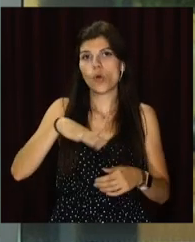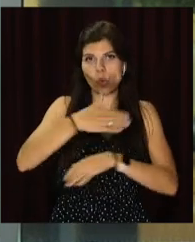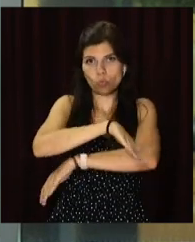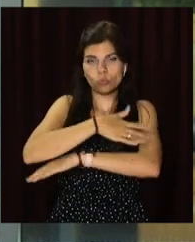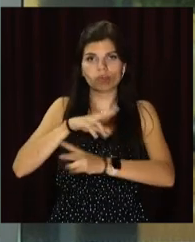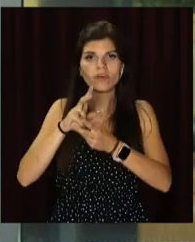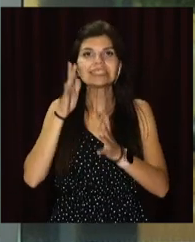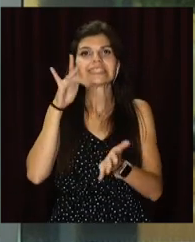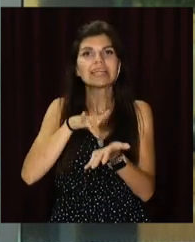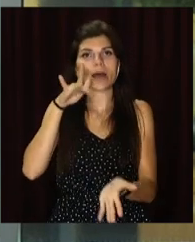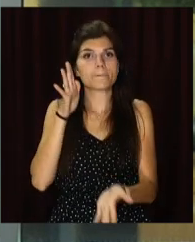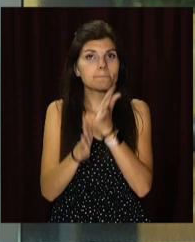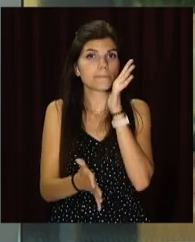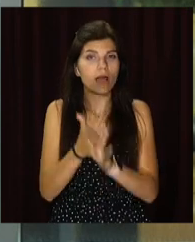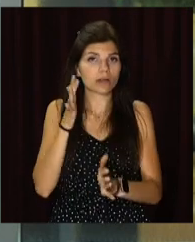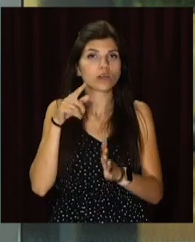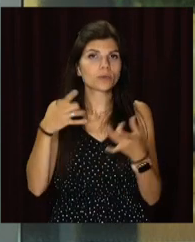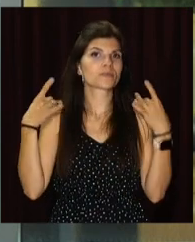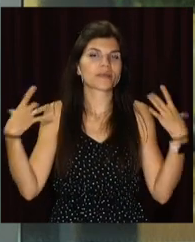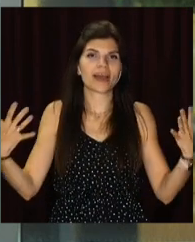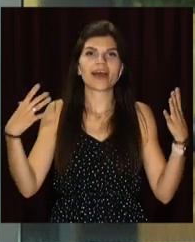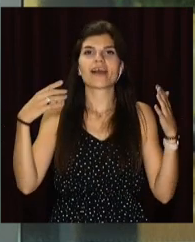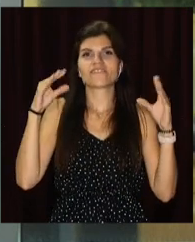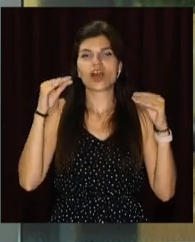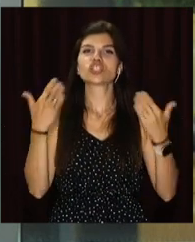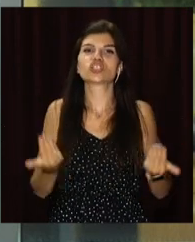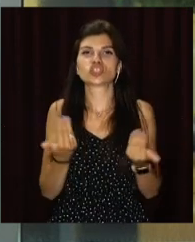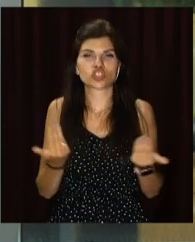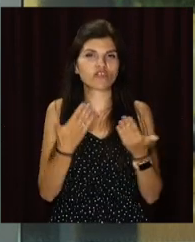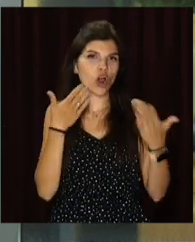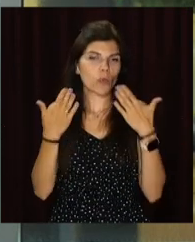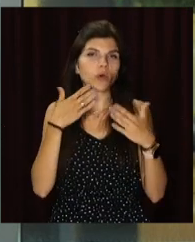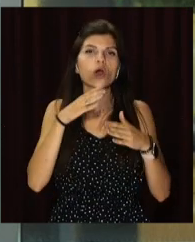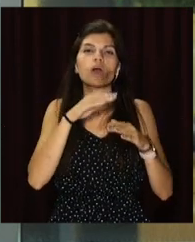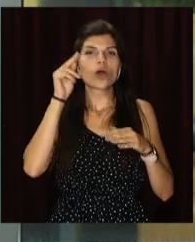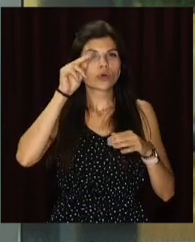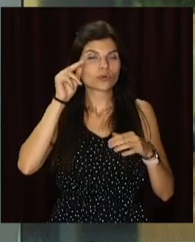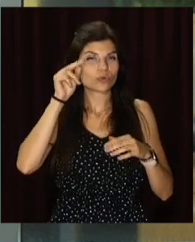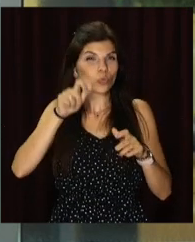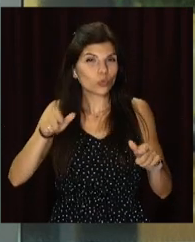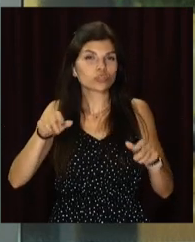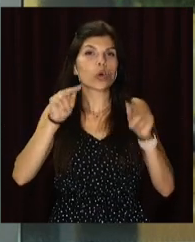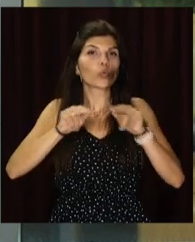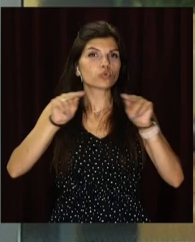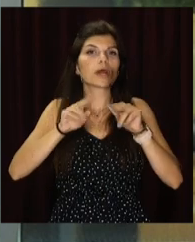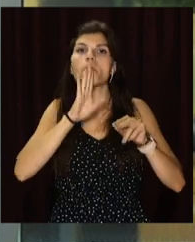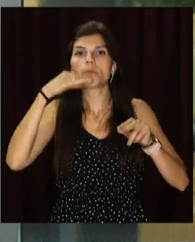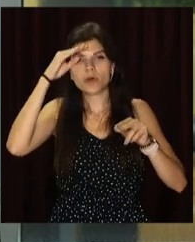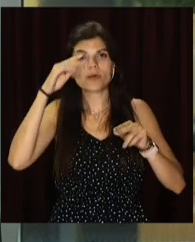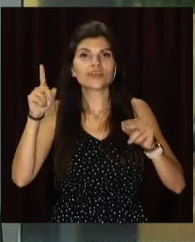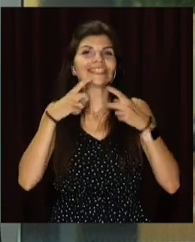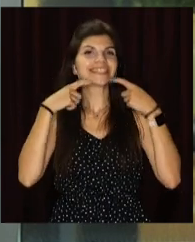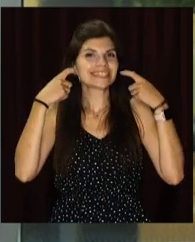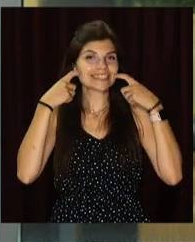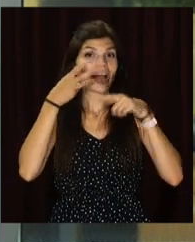у Центральному парку. Тут влаштували святковий вечір та живе спілкування учнів, батьків, педагогів. Щасливі посмішки закарбувала